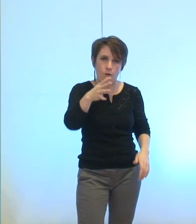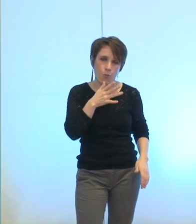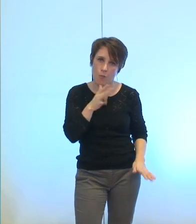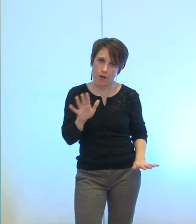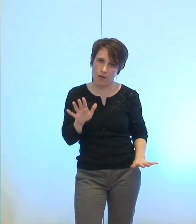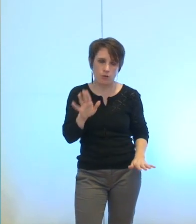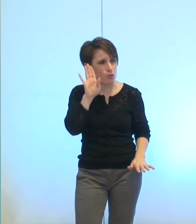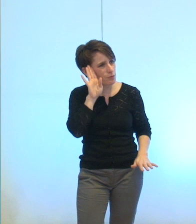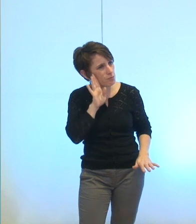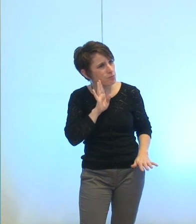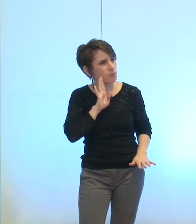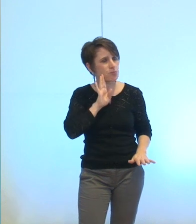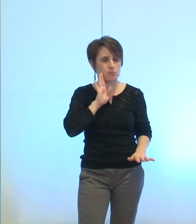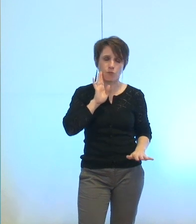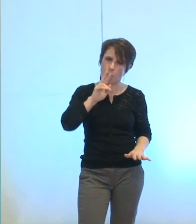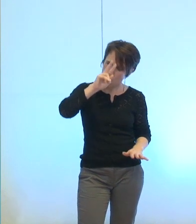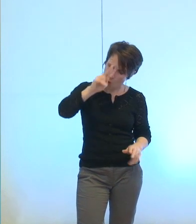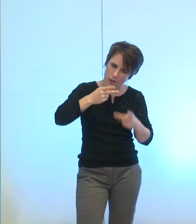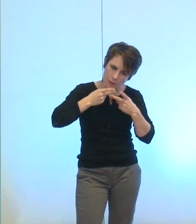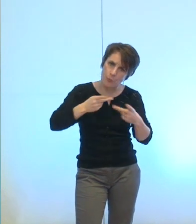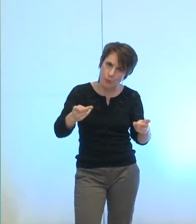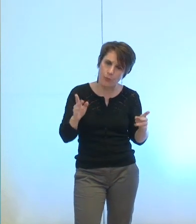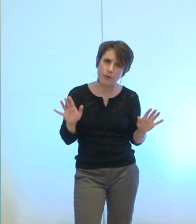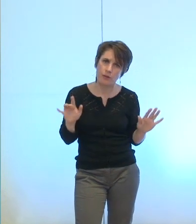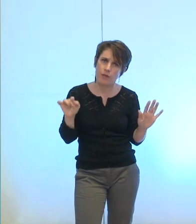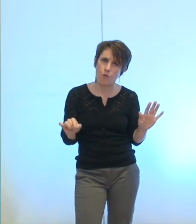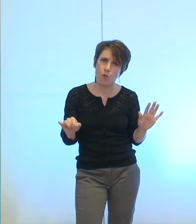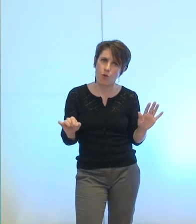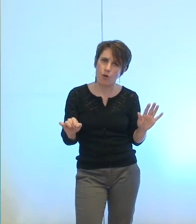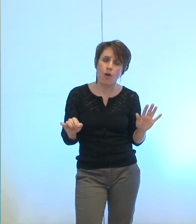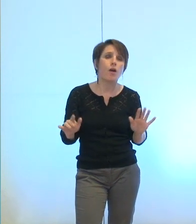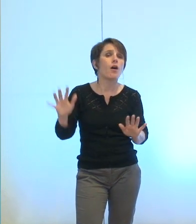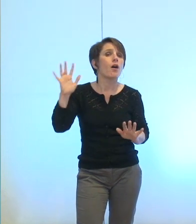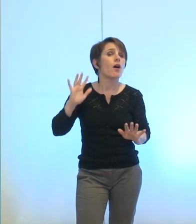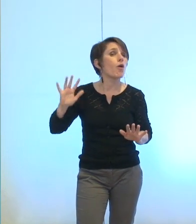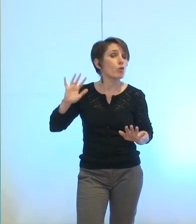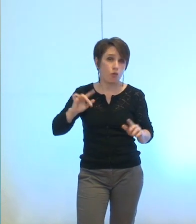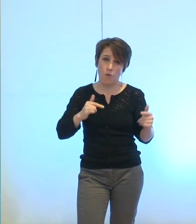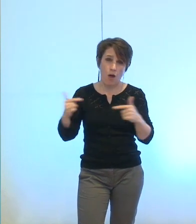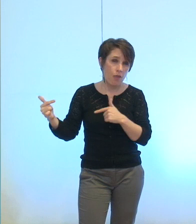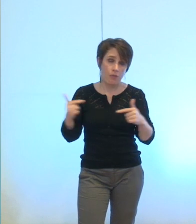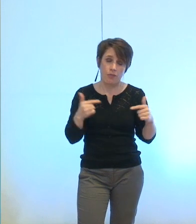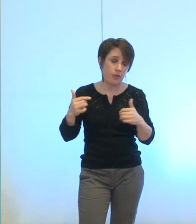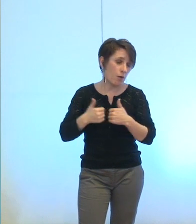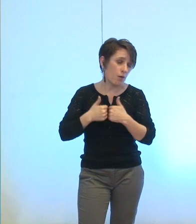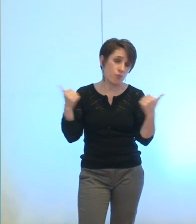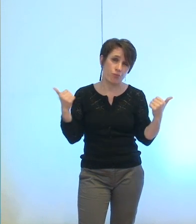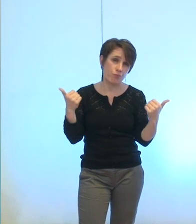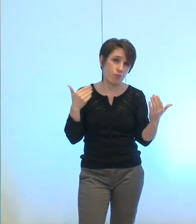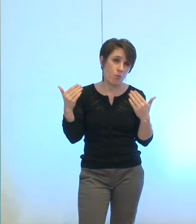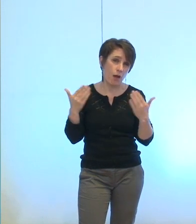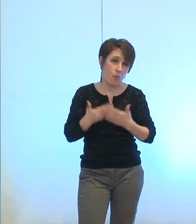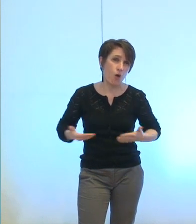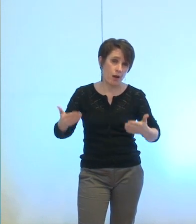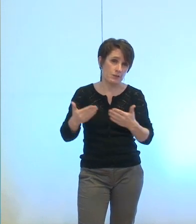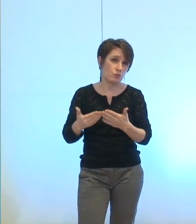la dessence de reconnaître qu'à un moment les débats n'étaient pas ceux que nous avons aujourd'hui à l'éclairage de la situation